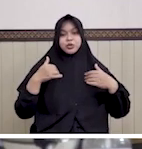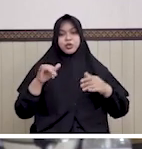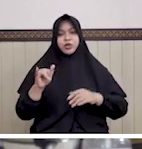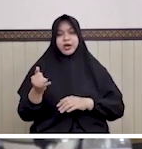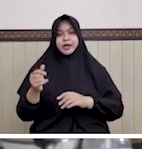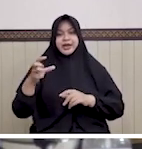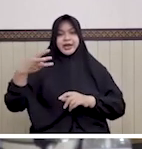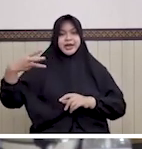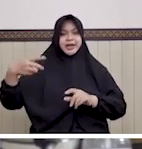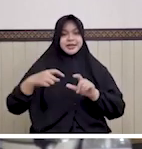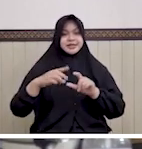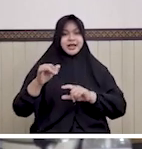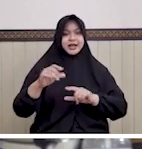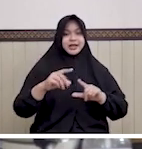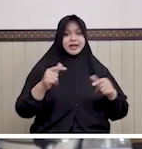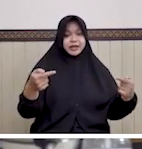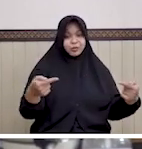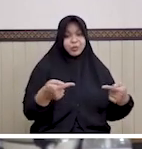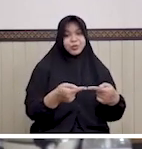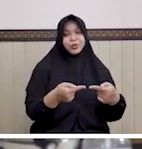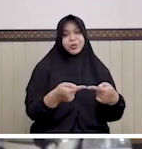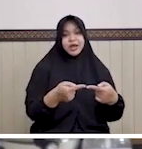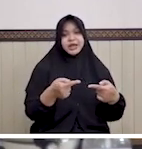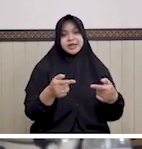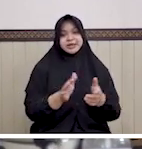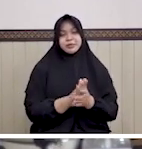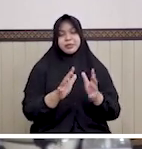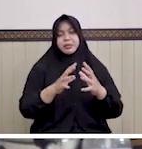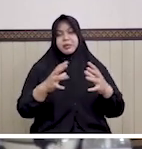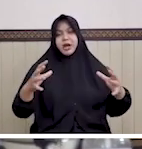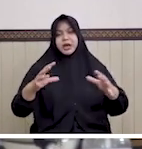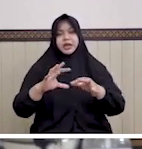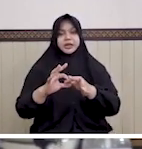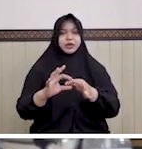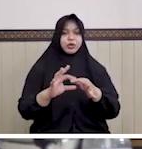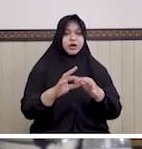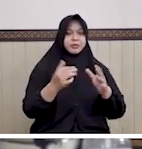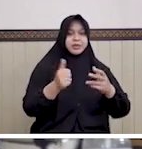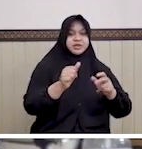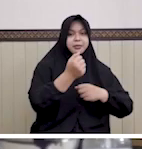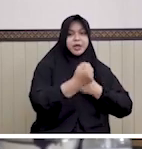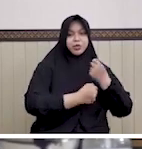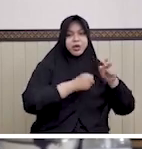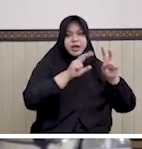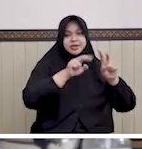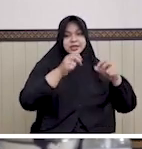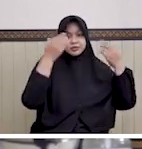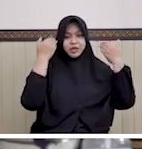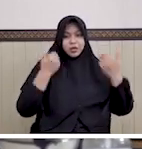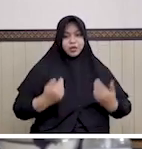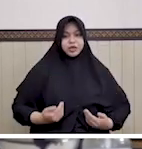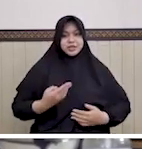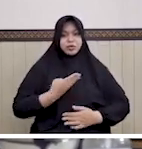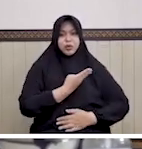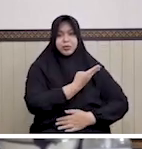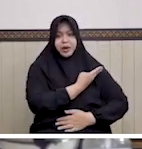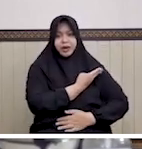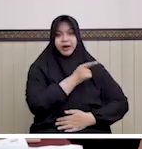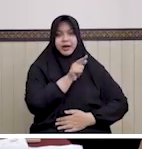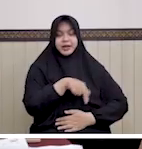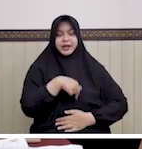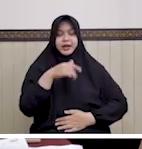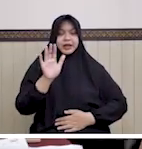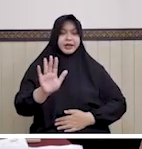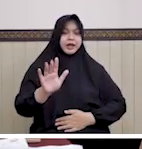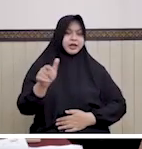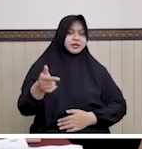jis salira ini menghubungkan berbagai jaringan yang menghubungkan dengan berbagai cara Melakukan asesmen kondisi dari korban untungnya